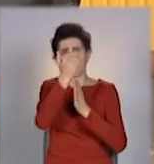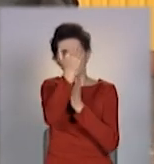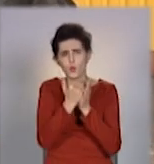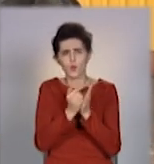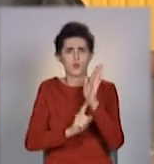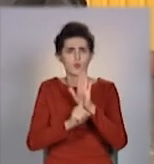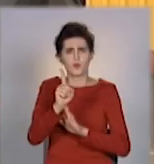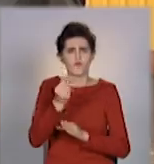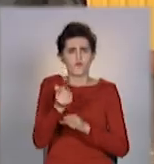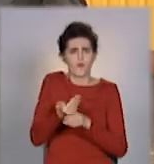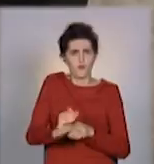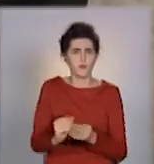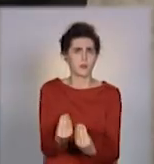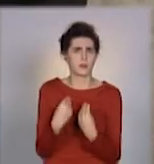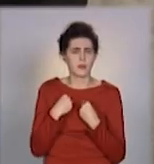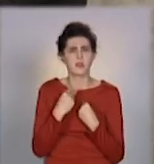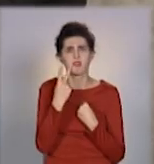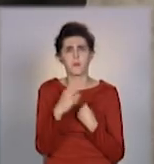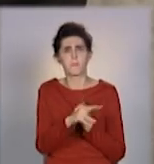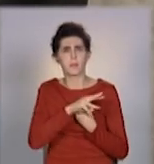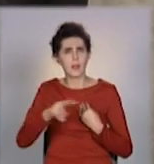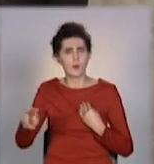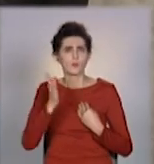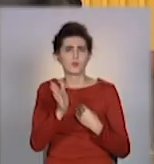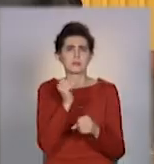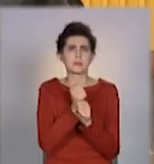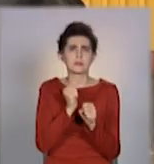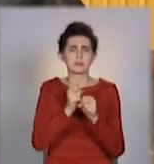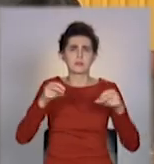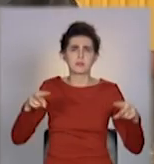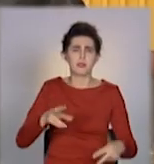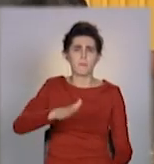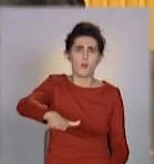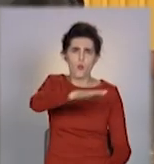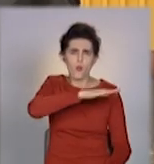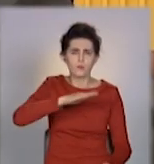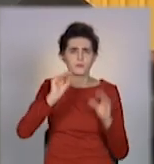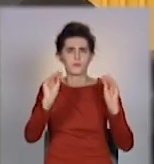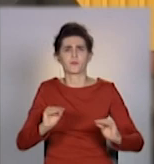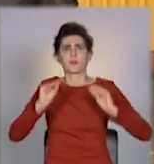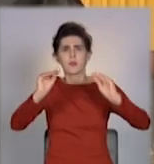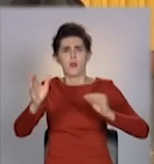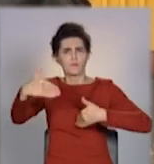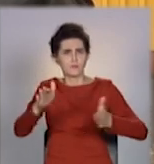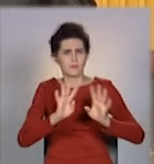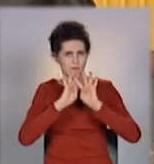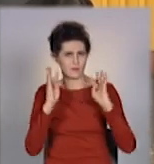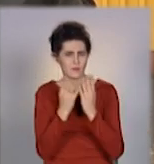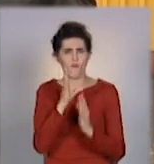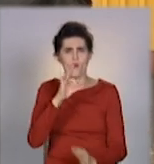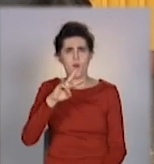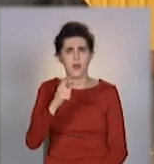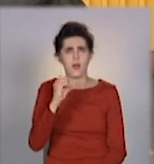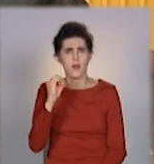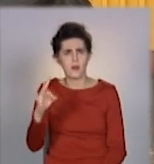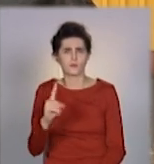нам виділено з городського бюджету 2 мільйони. Будемо організовувати площадки, устройство вольєрів, для того, щоб на час ремонту тут животні